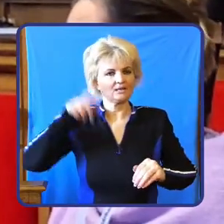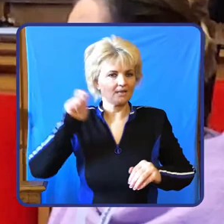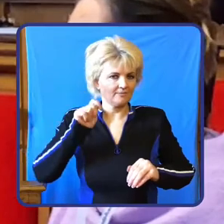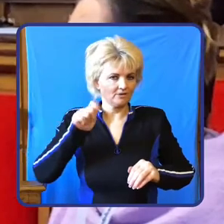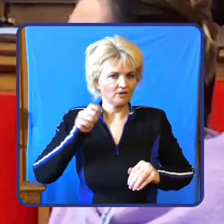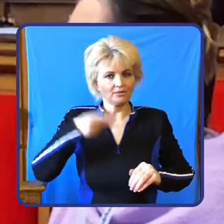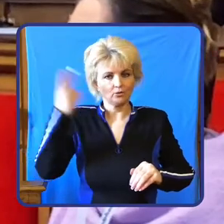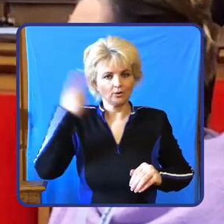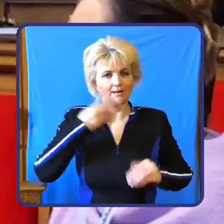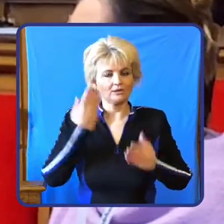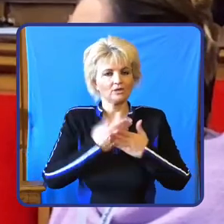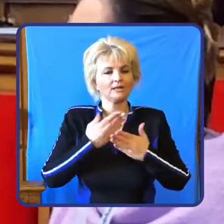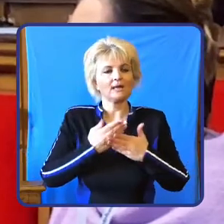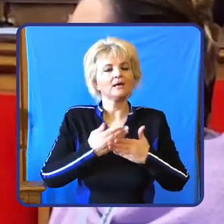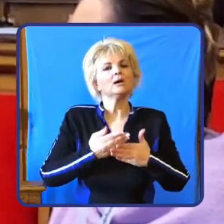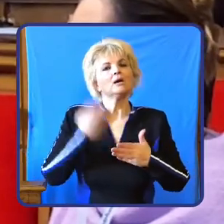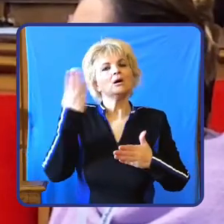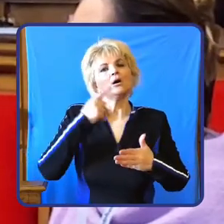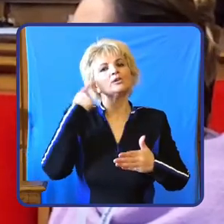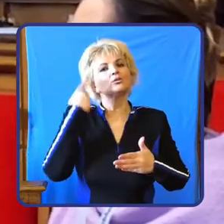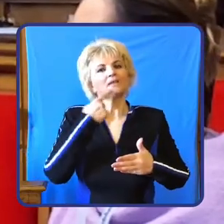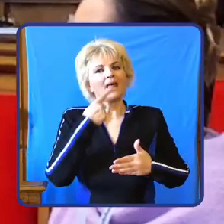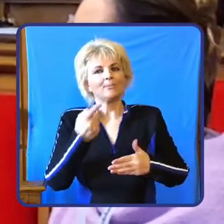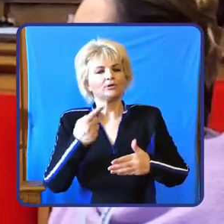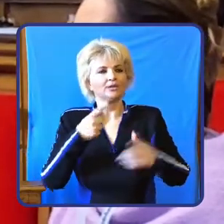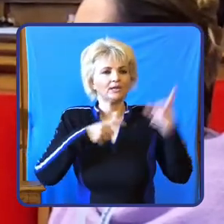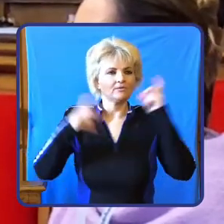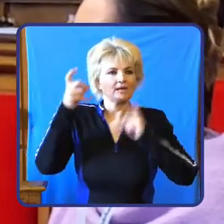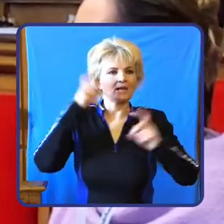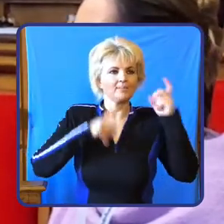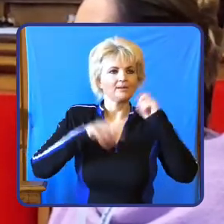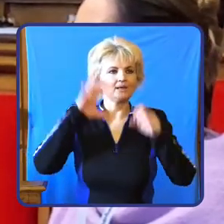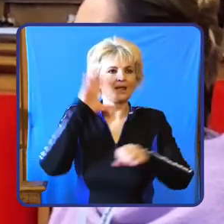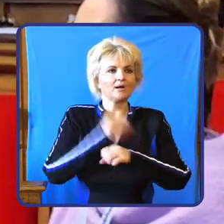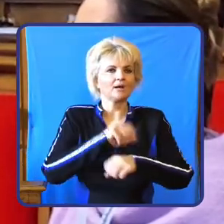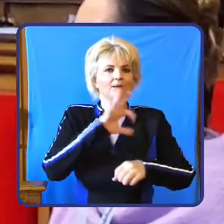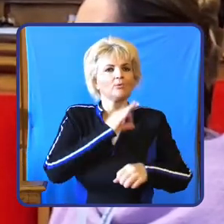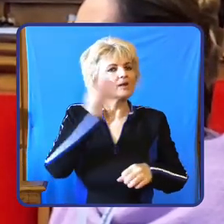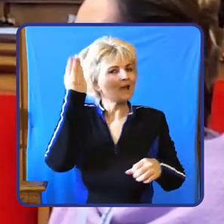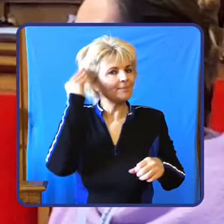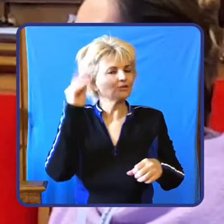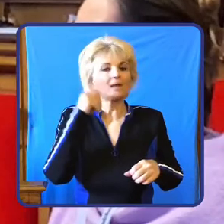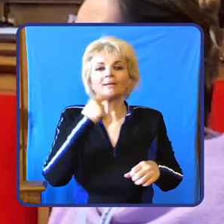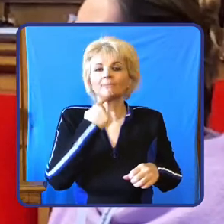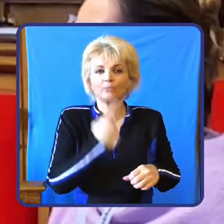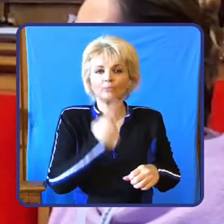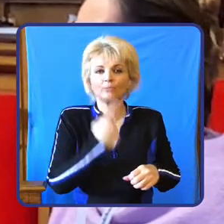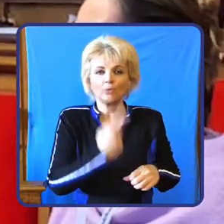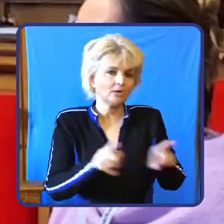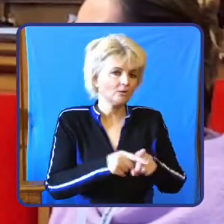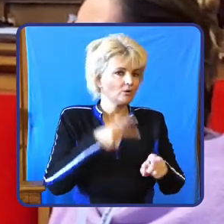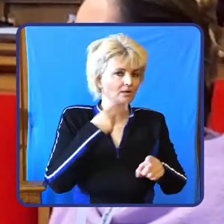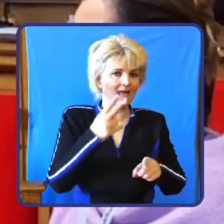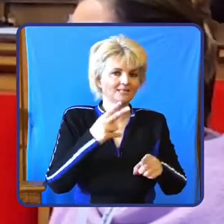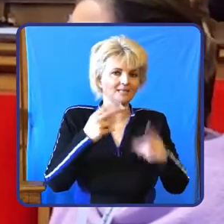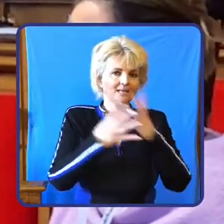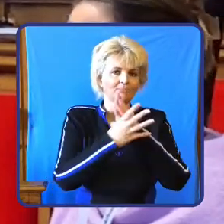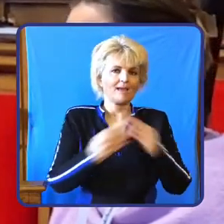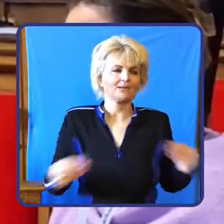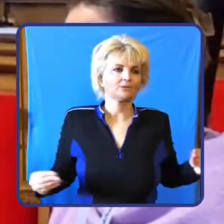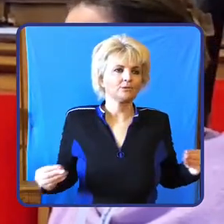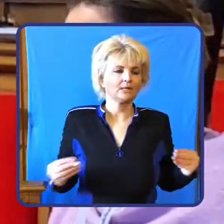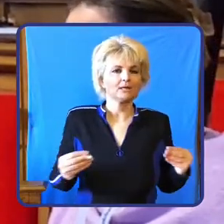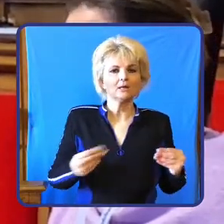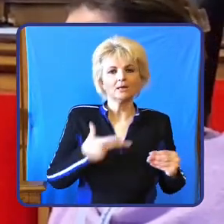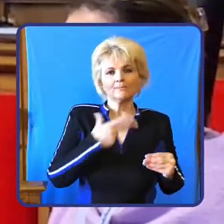lenne a normális, hogyha lenne joguk kifejteni a véleményüket, akár reagálni a polgármester mondandójára is. Ez úgy látszik, most már meg fog szűnni. Jelezném,